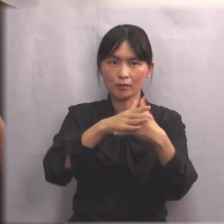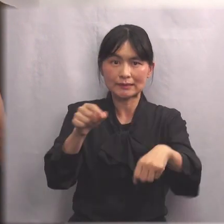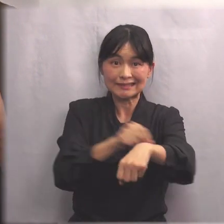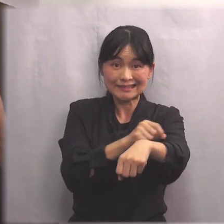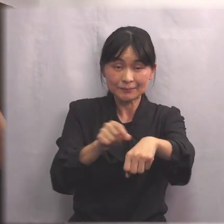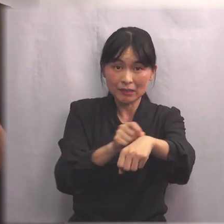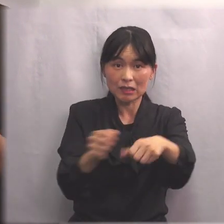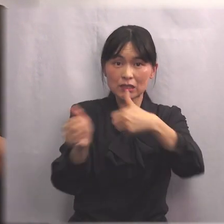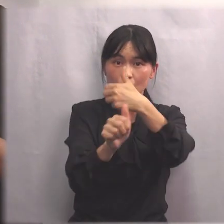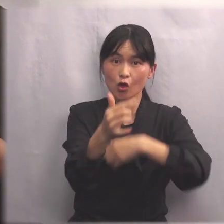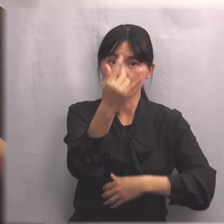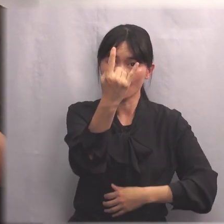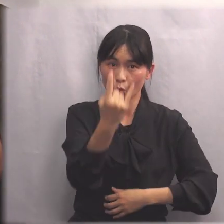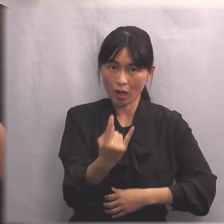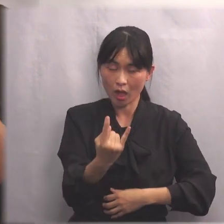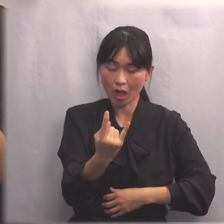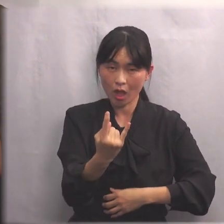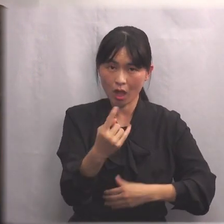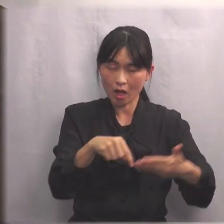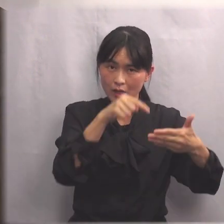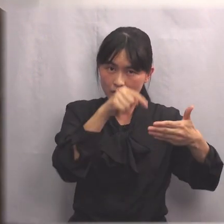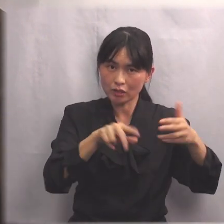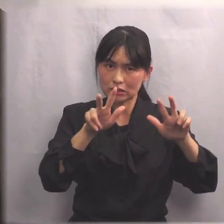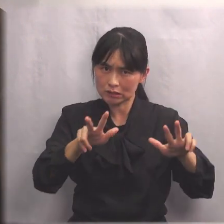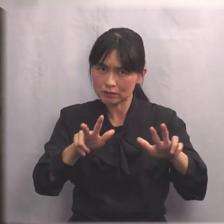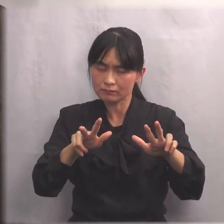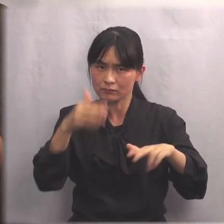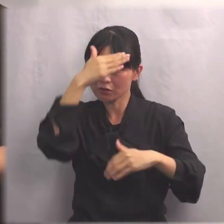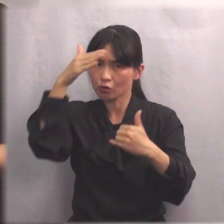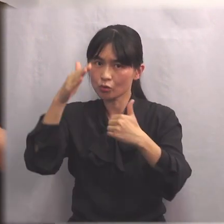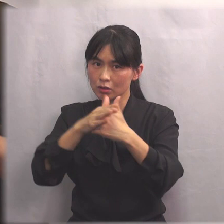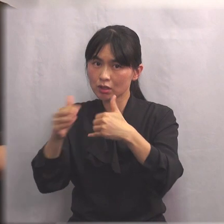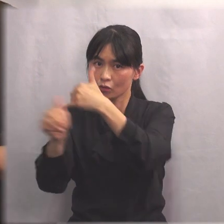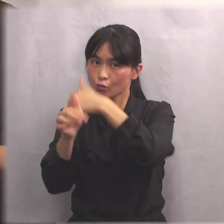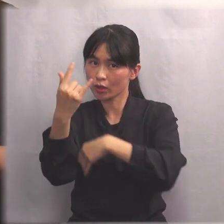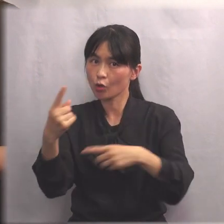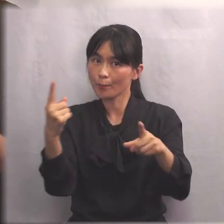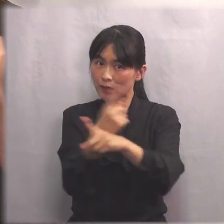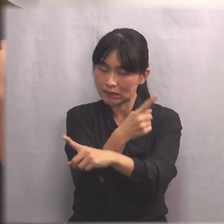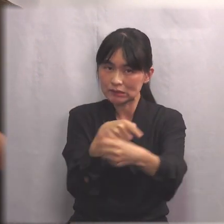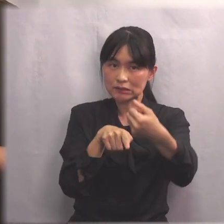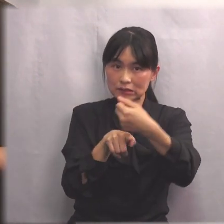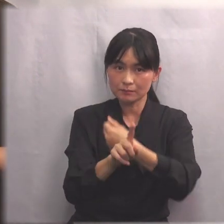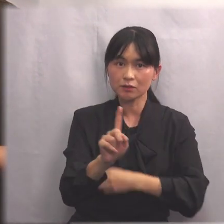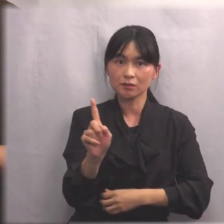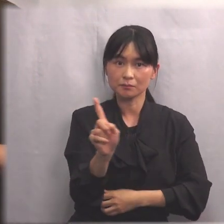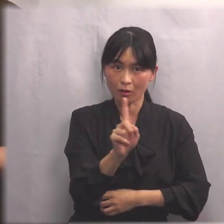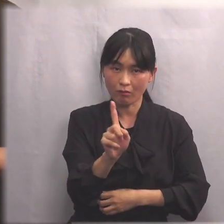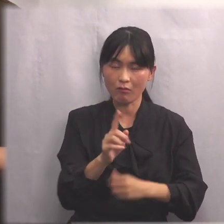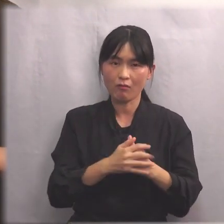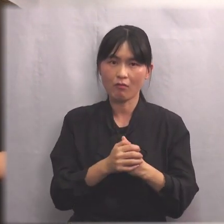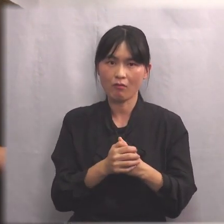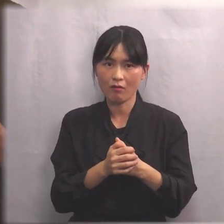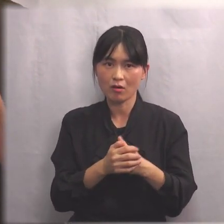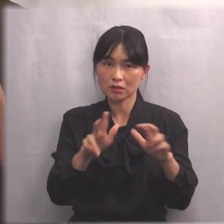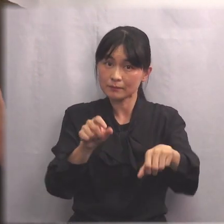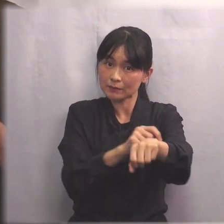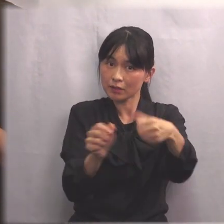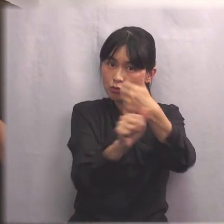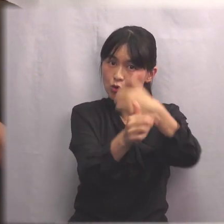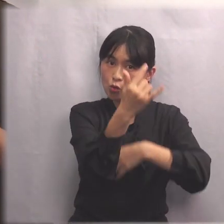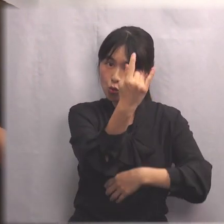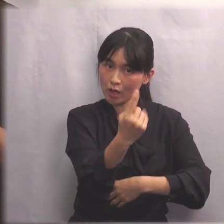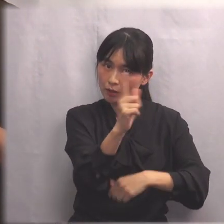청소년 특별위원회에서 특별히 빠지고 위원회가 되는 게 어떤 의미인가에 대해서 궁금해 하시는 분들도 계실 텐데요.